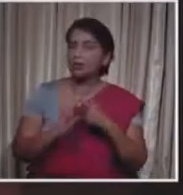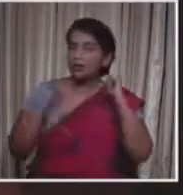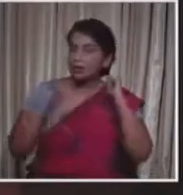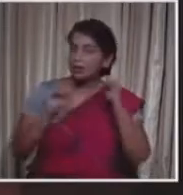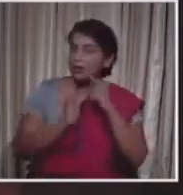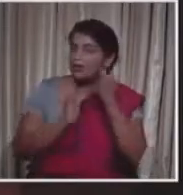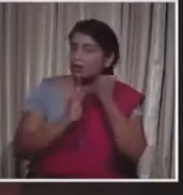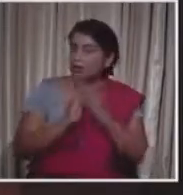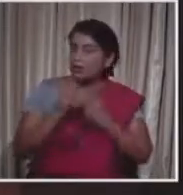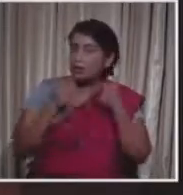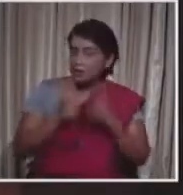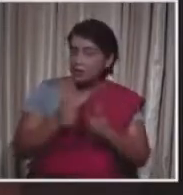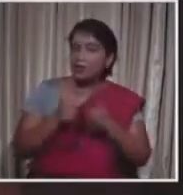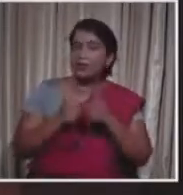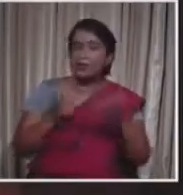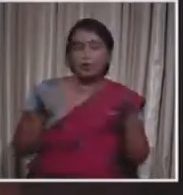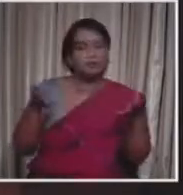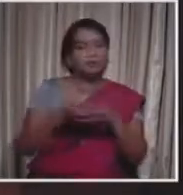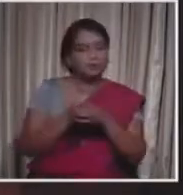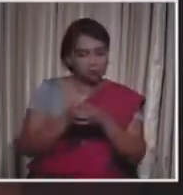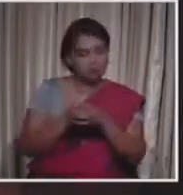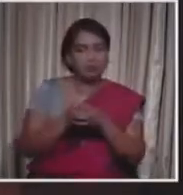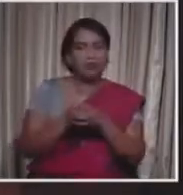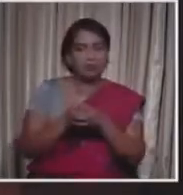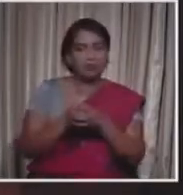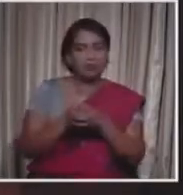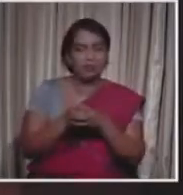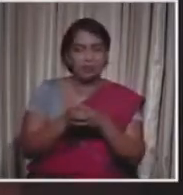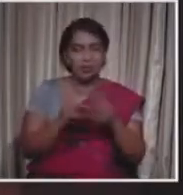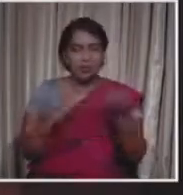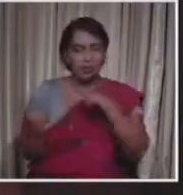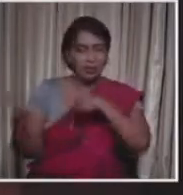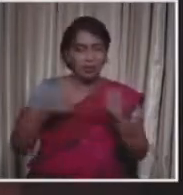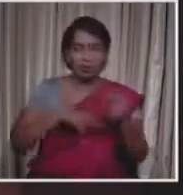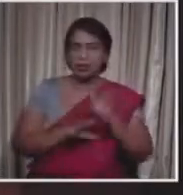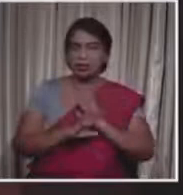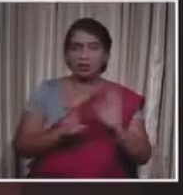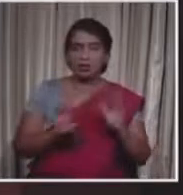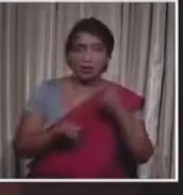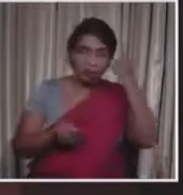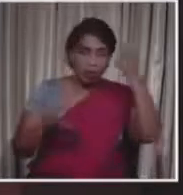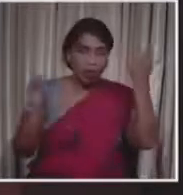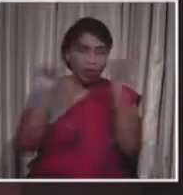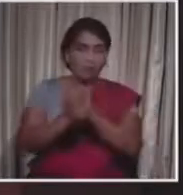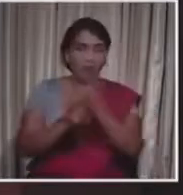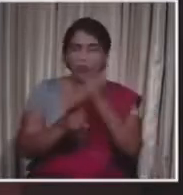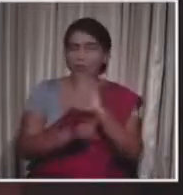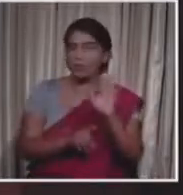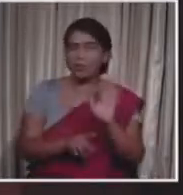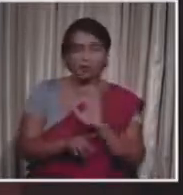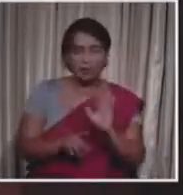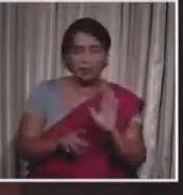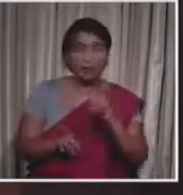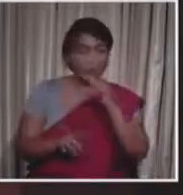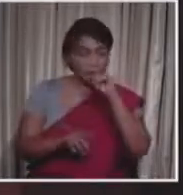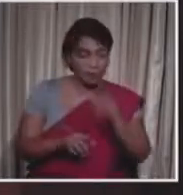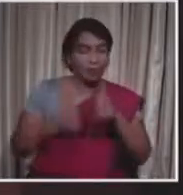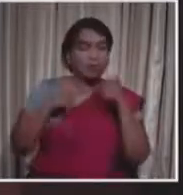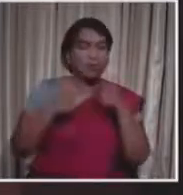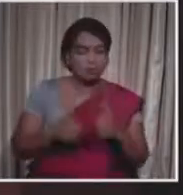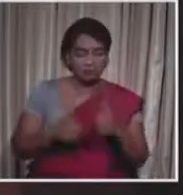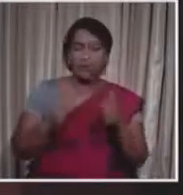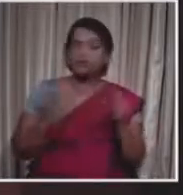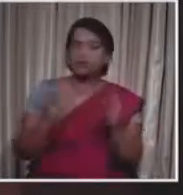සදාචාර සම්පන්න මත්තල් වැඳගෙන ඉල්මාරු වීම වලින් නෙවෙයි ඔළුගෙඩි මාරු වීම වලින් නෙවෙයි සදාචාර